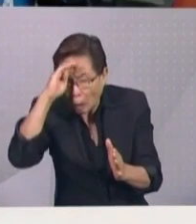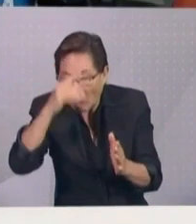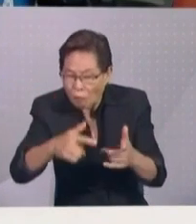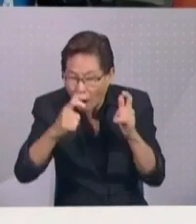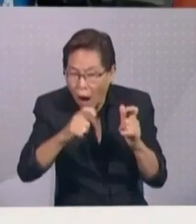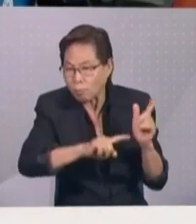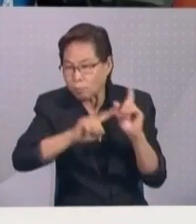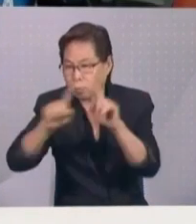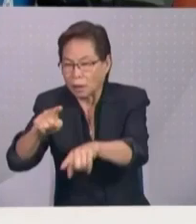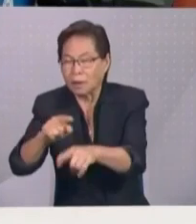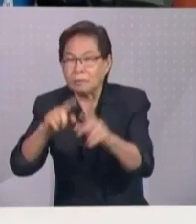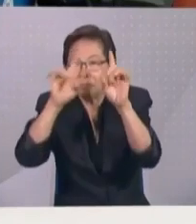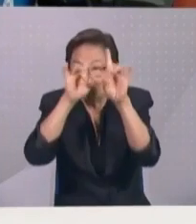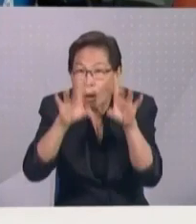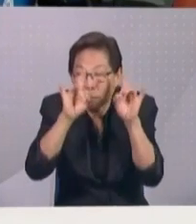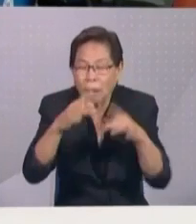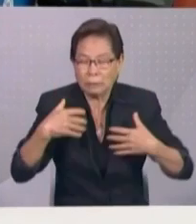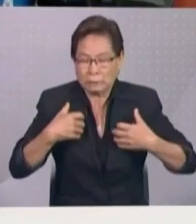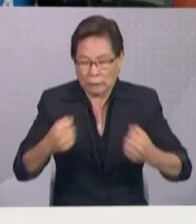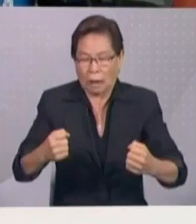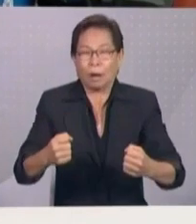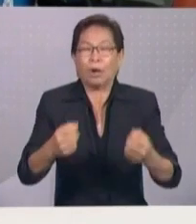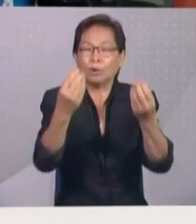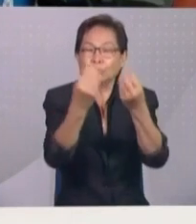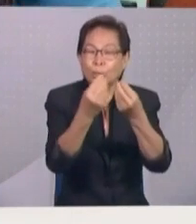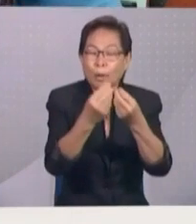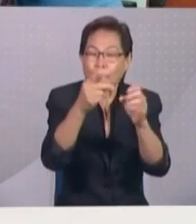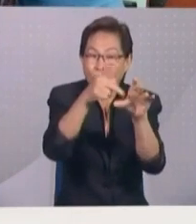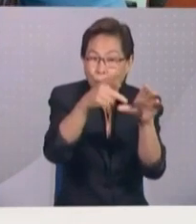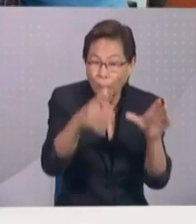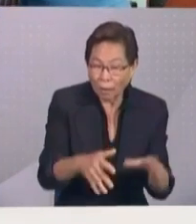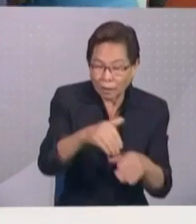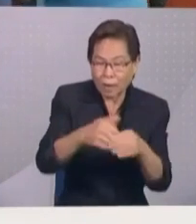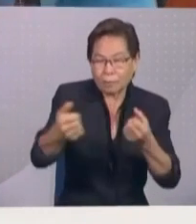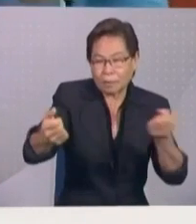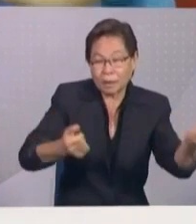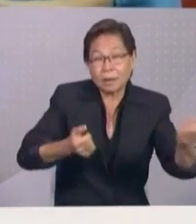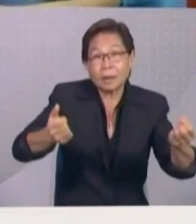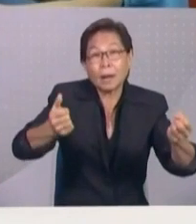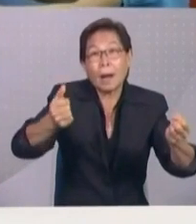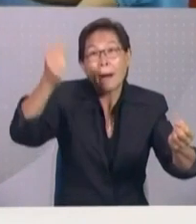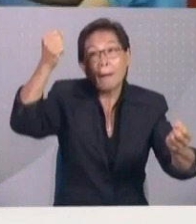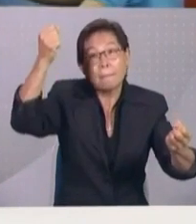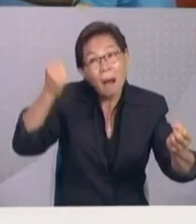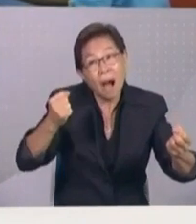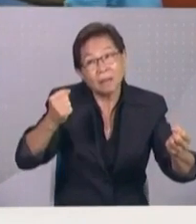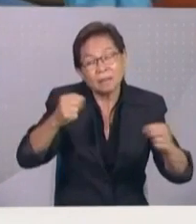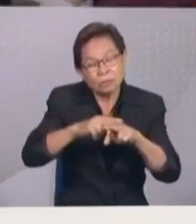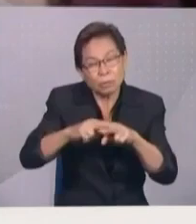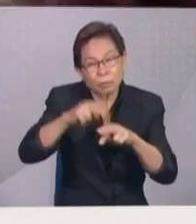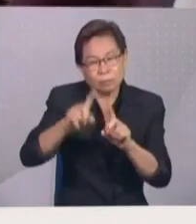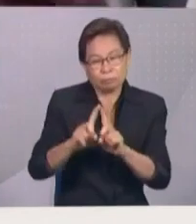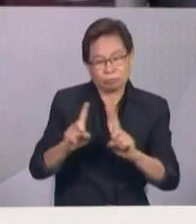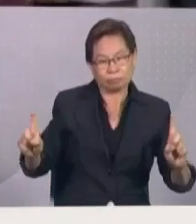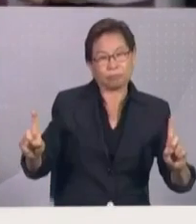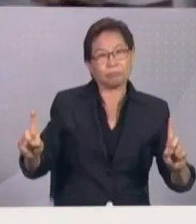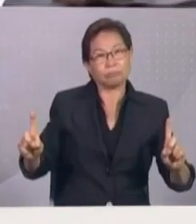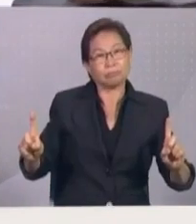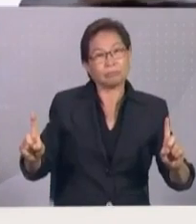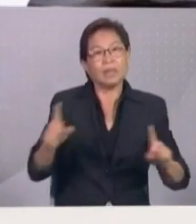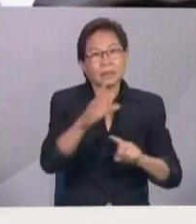menjalani pemeriksaan kesehatan bilangan penumpang dalam kendaraan awam perlu mengambil penjarakan sosial